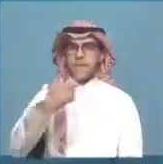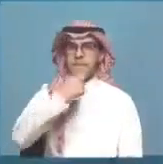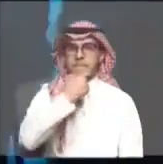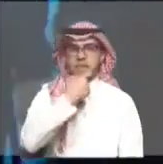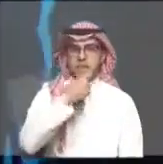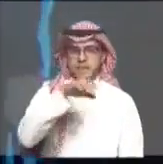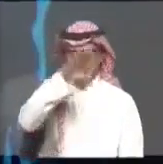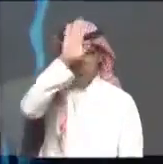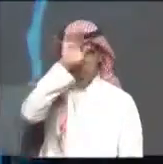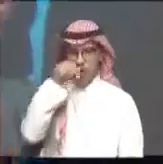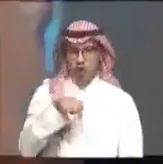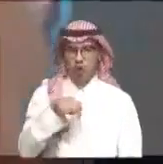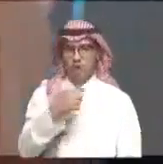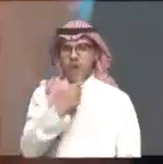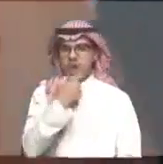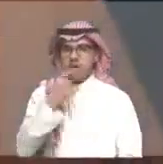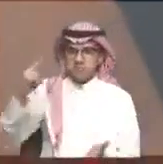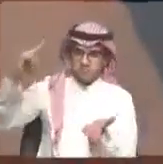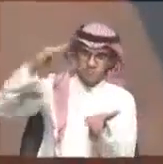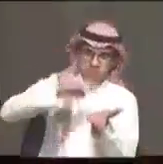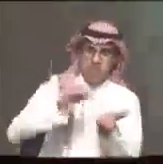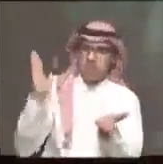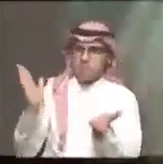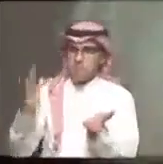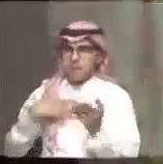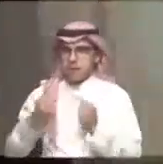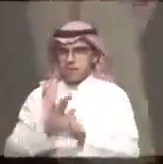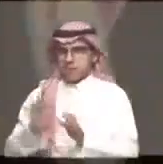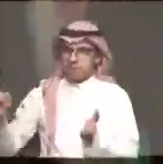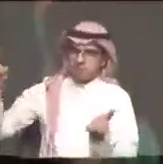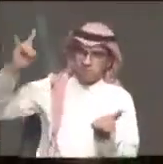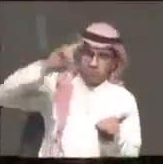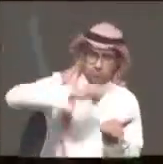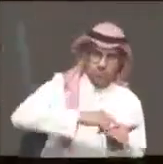خادم الحرمين الشريفين يصل إلى الرياض قادما من المنطقة الشرقية.